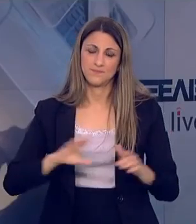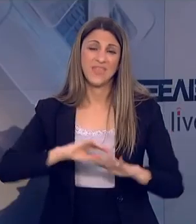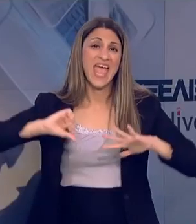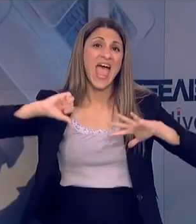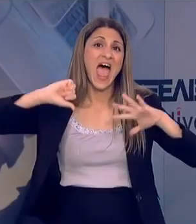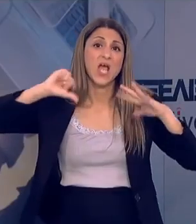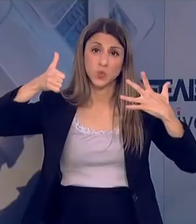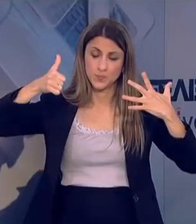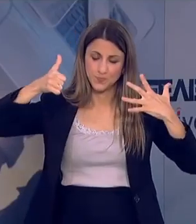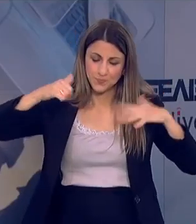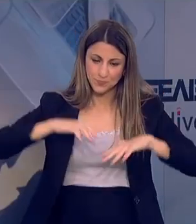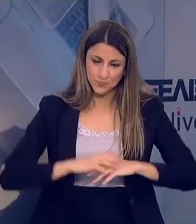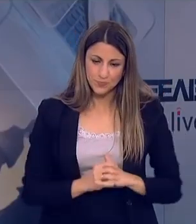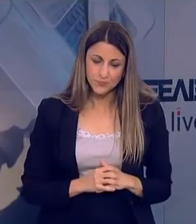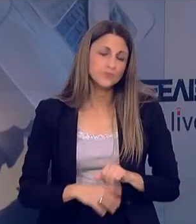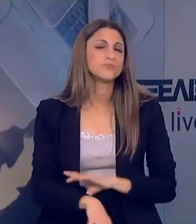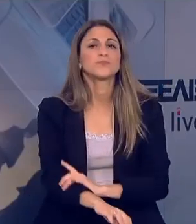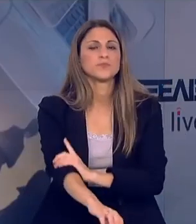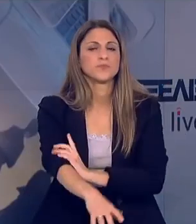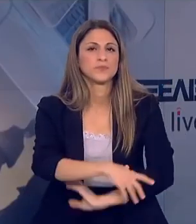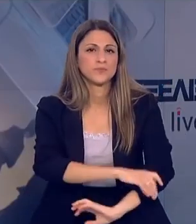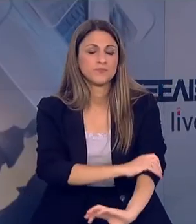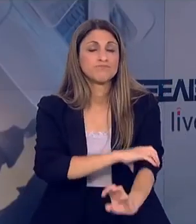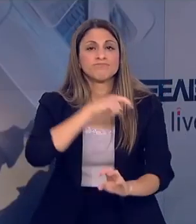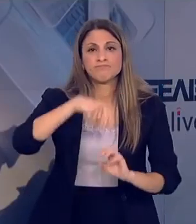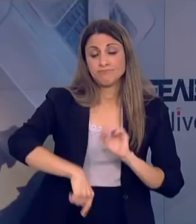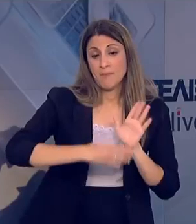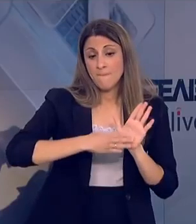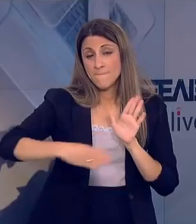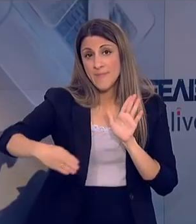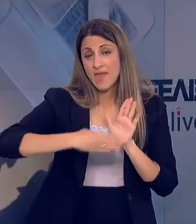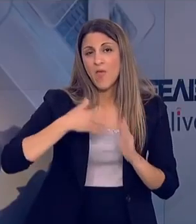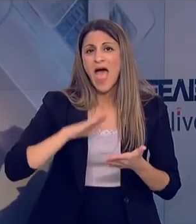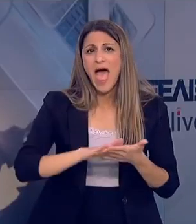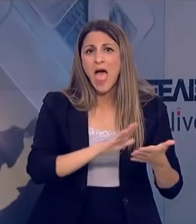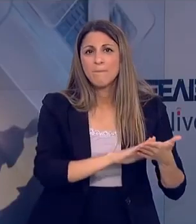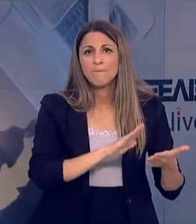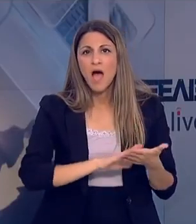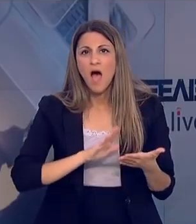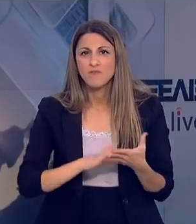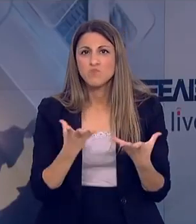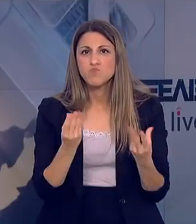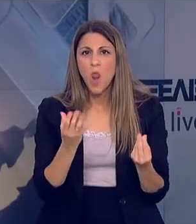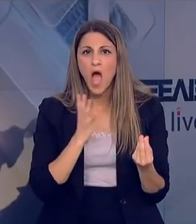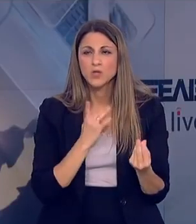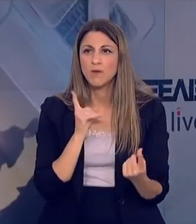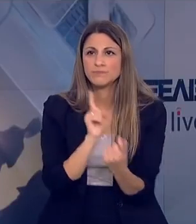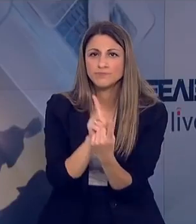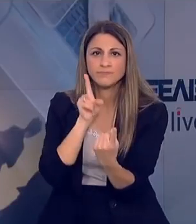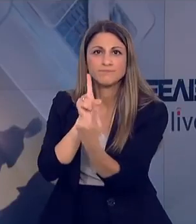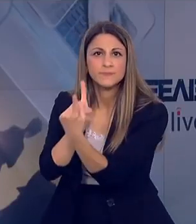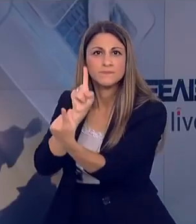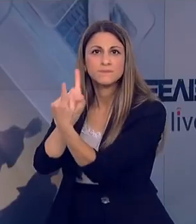Έκτον, είναι πολύ σημαντικό να αποφεύγουμε για αυτό τον καιρό τις επαφές με πάρα πολλά διαφορετικά άτομα. Είναι καλό